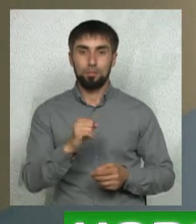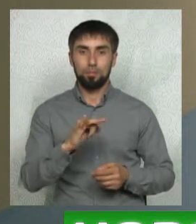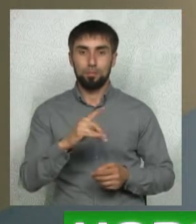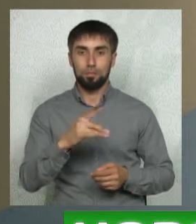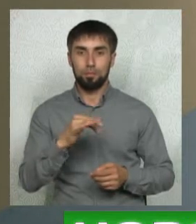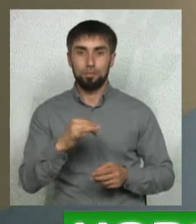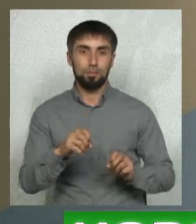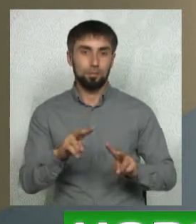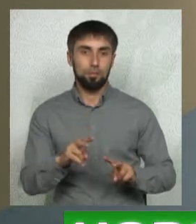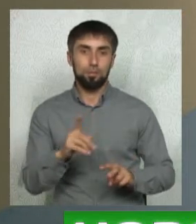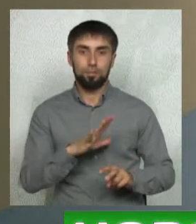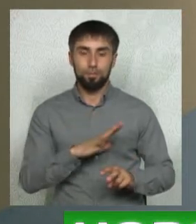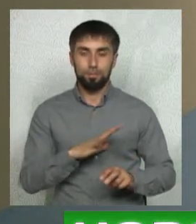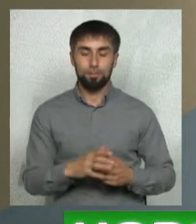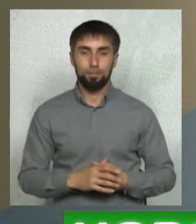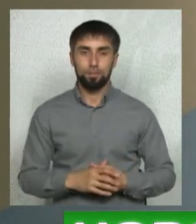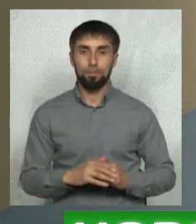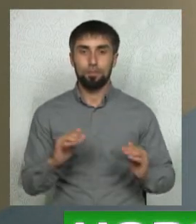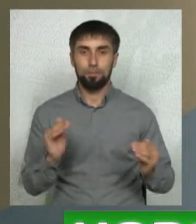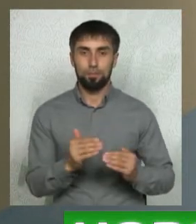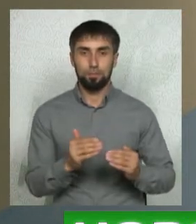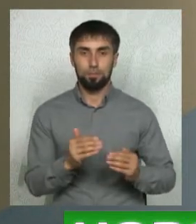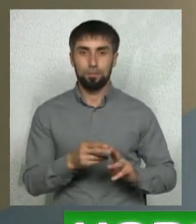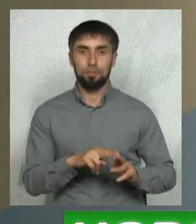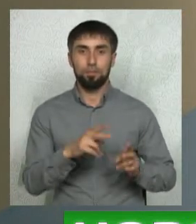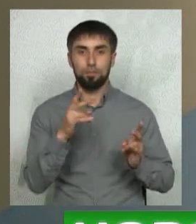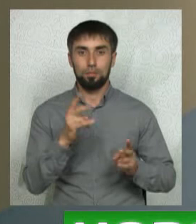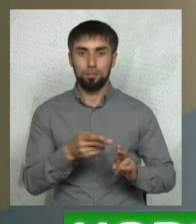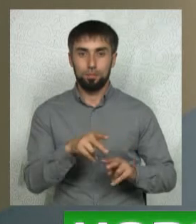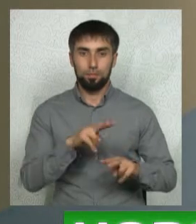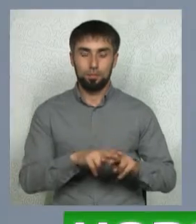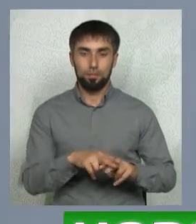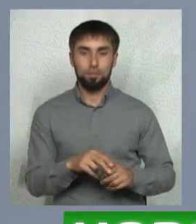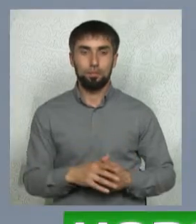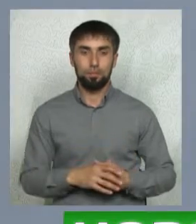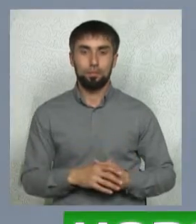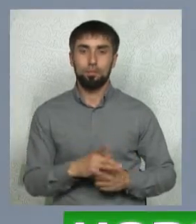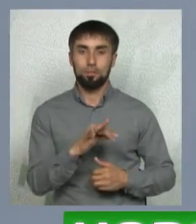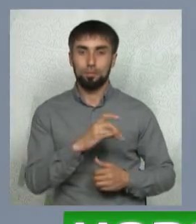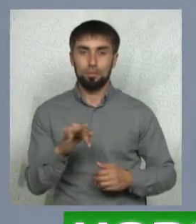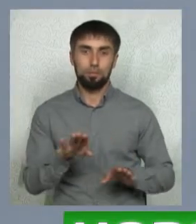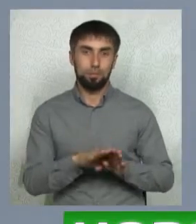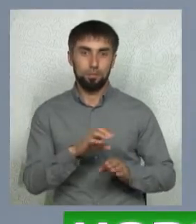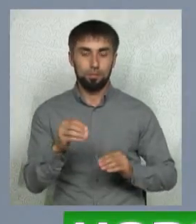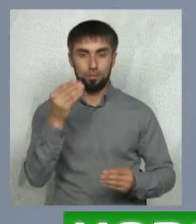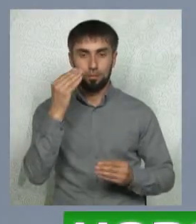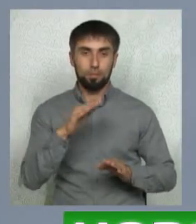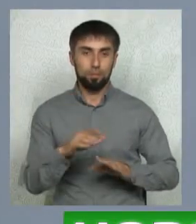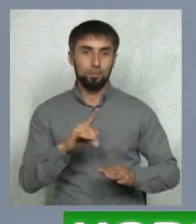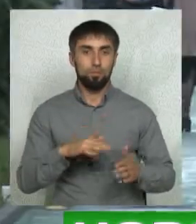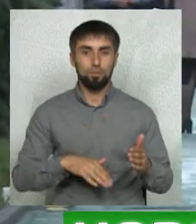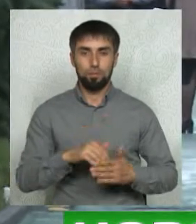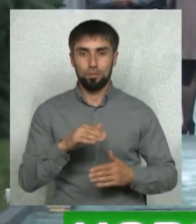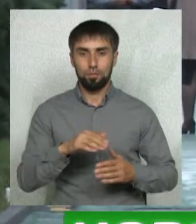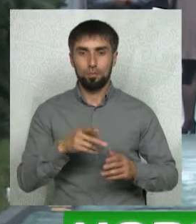изолированный специально, чтобы минимизировать поражение электрическим током детей. Россети также напомнили детям, что лучше